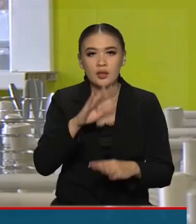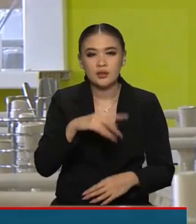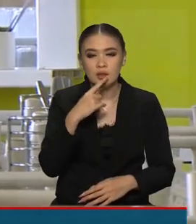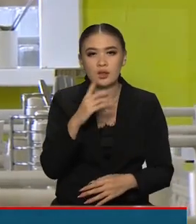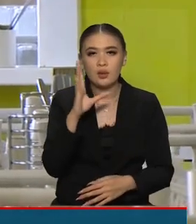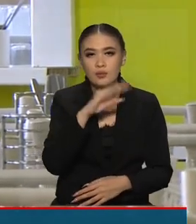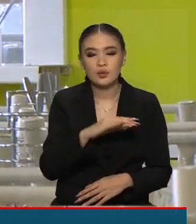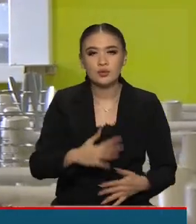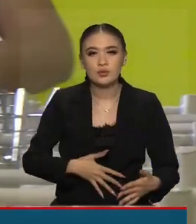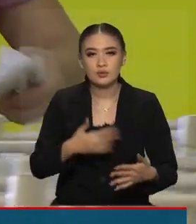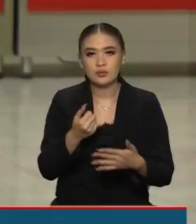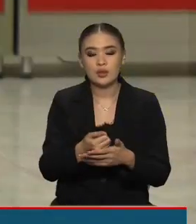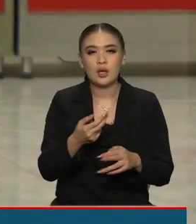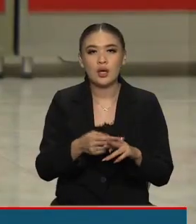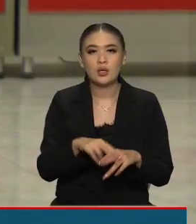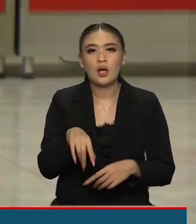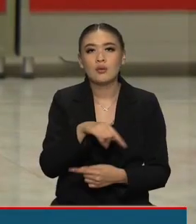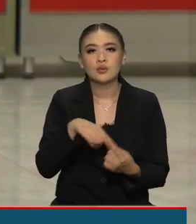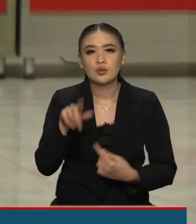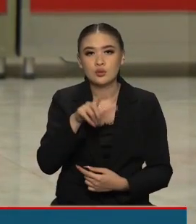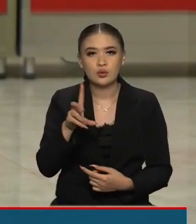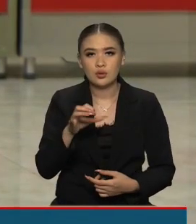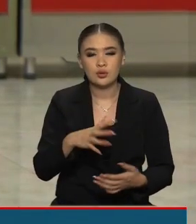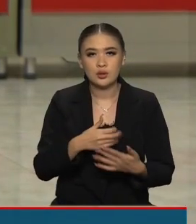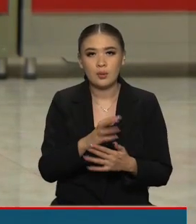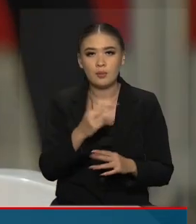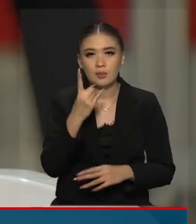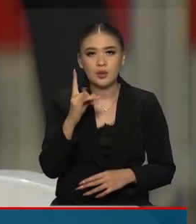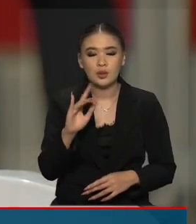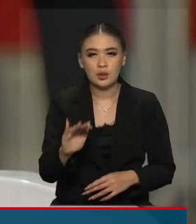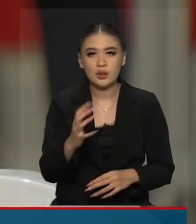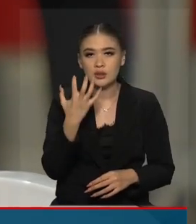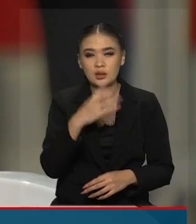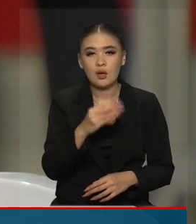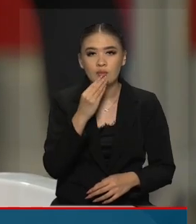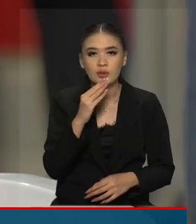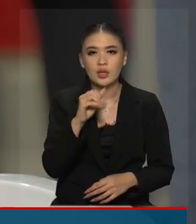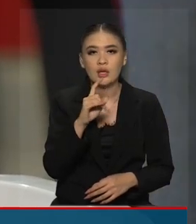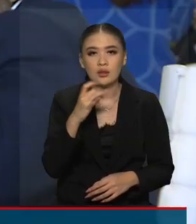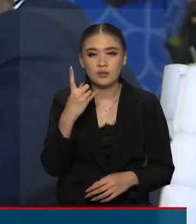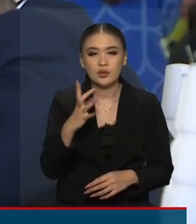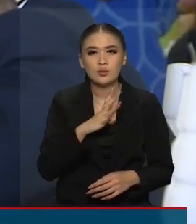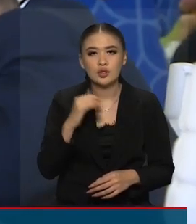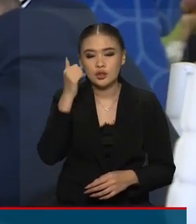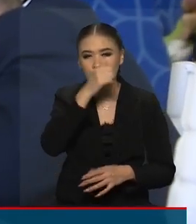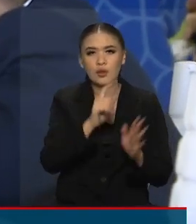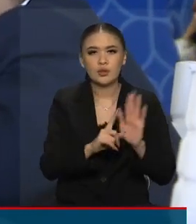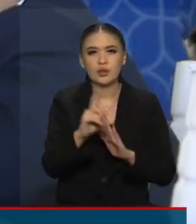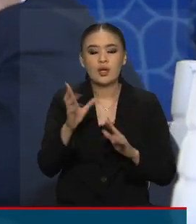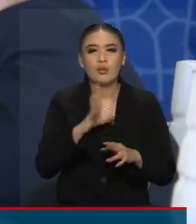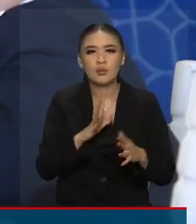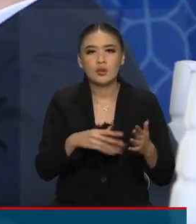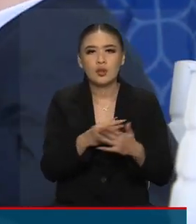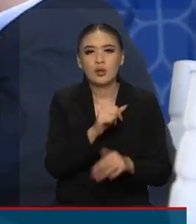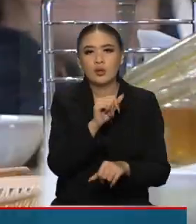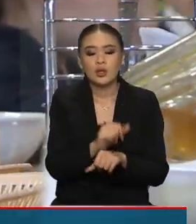Ал кәсіпкерлердің айтуынша, бұндай ас мәзірі құнарлы емес. Бір оқушының ыстық тамағына бөлінетін тариф жыл басында тоқтатылған. Нарықта